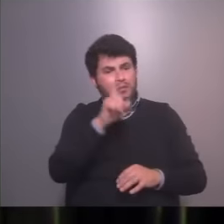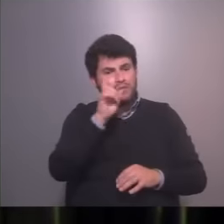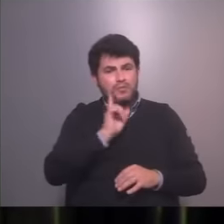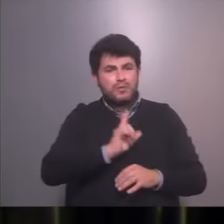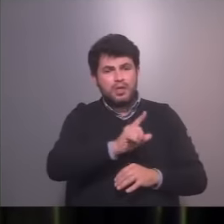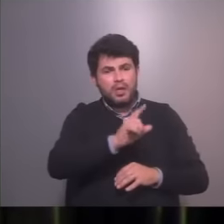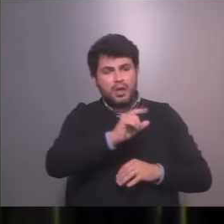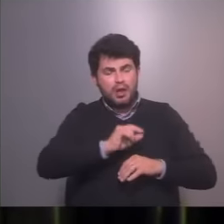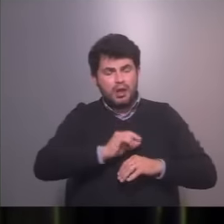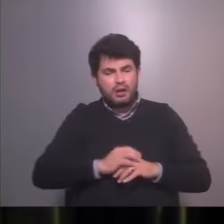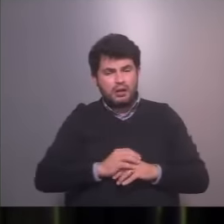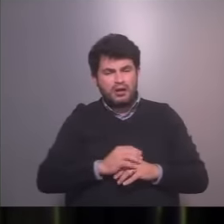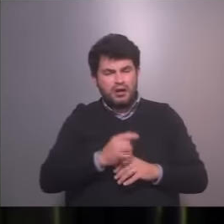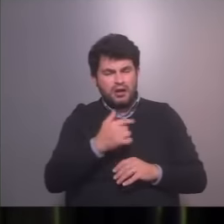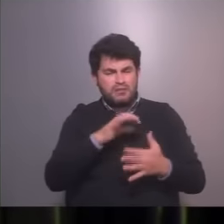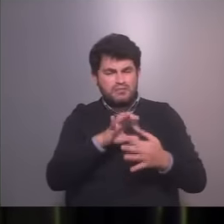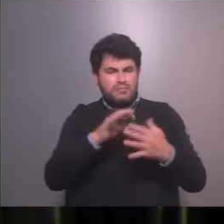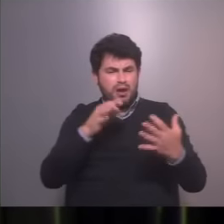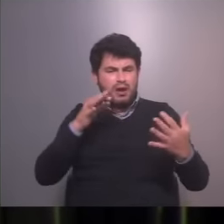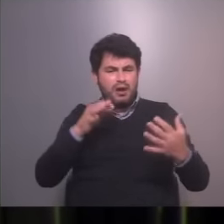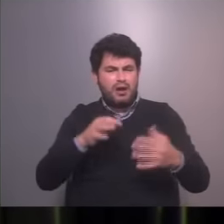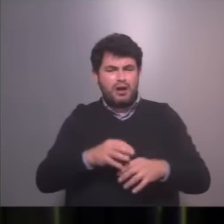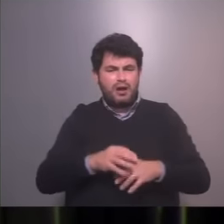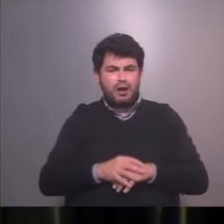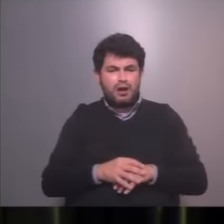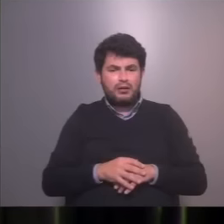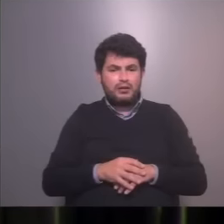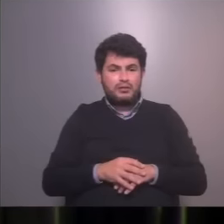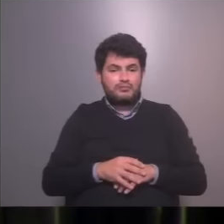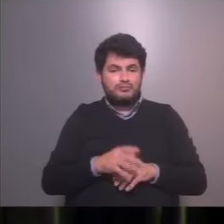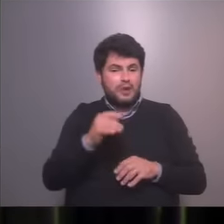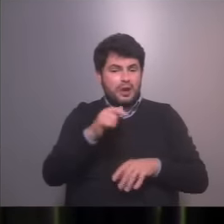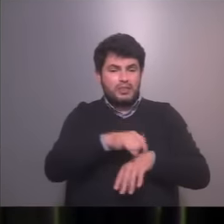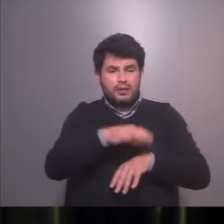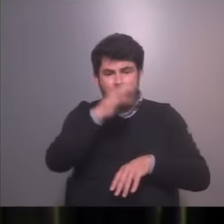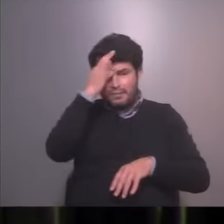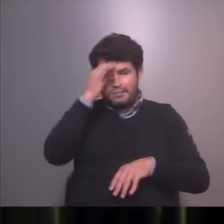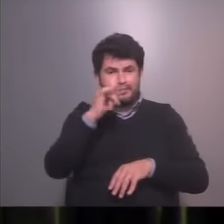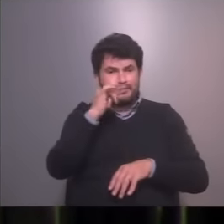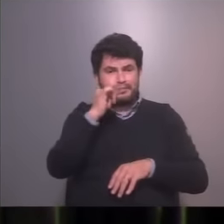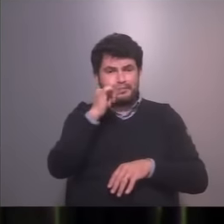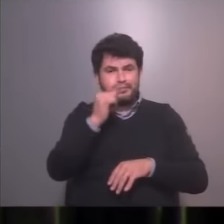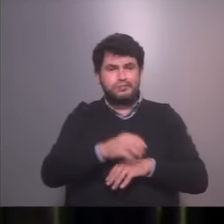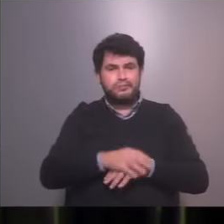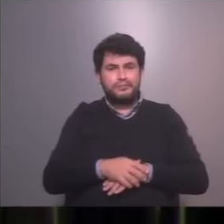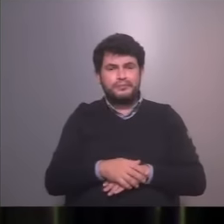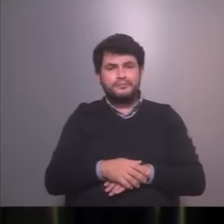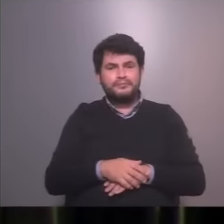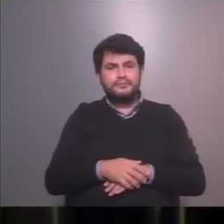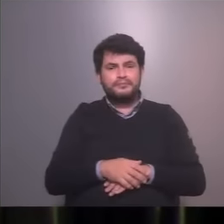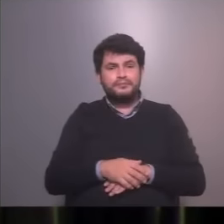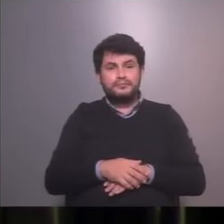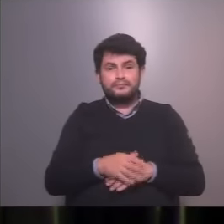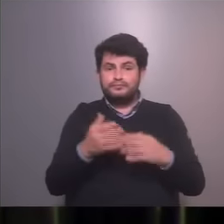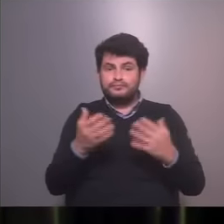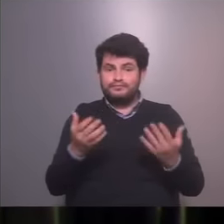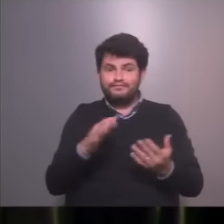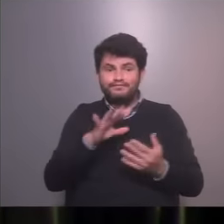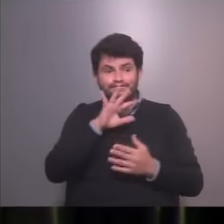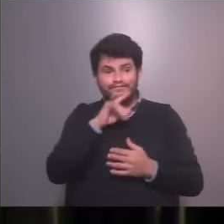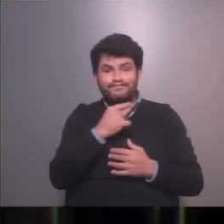Niego: nie mają już wina. Jezus jej odpowiedział: czyż to moja lub Twoja